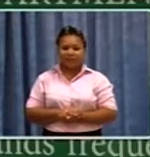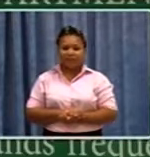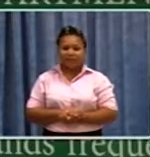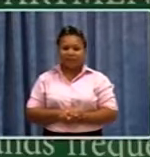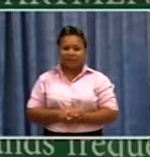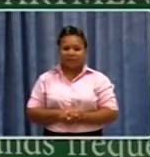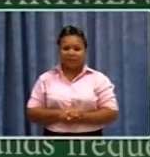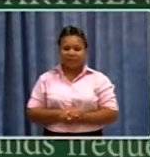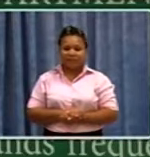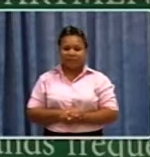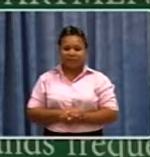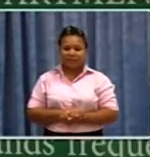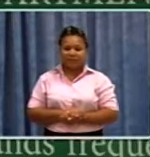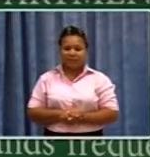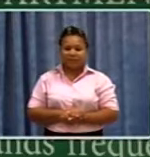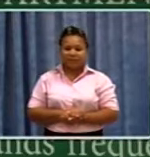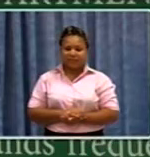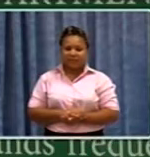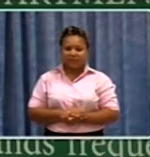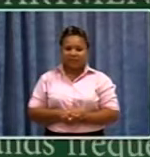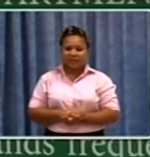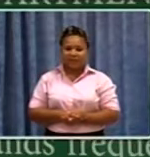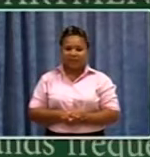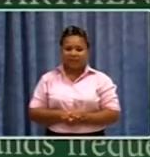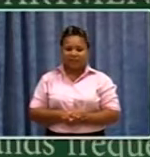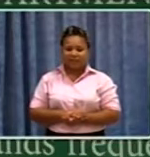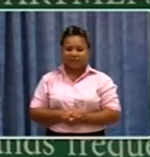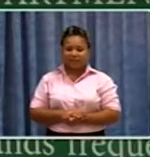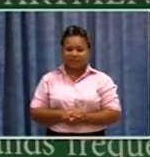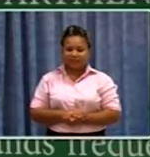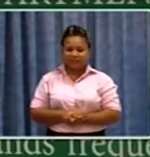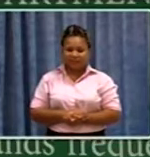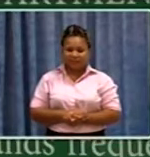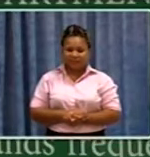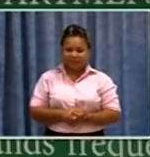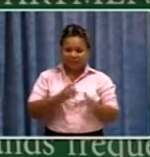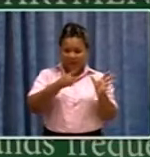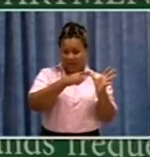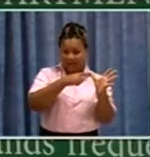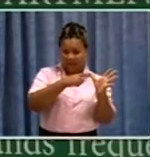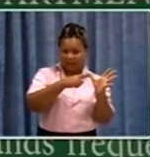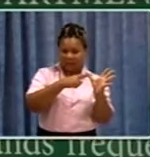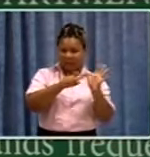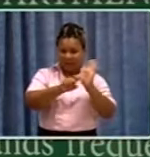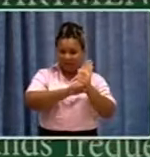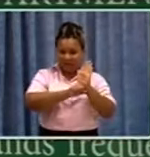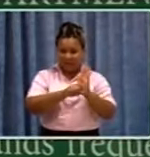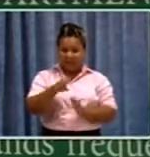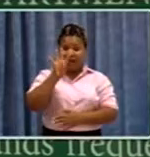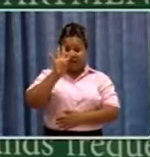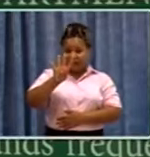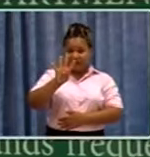annonces qui ont des guidelines, quand nous faisons un meeting vendredi, avec tous les CEOs, les PSs, les head